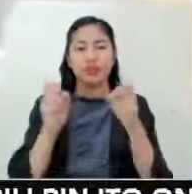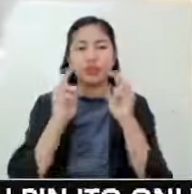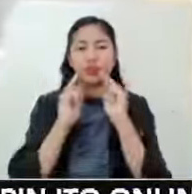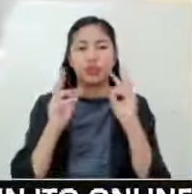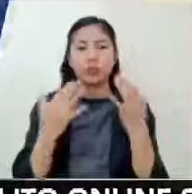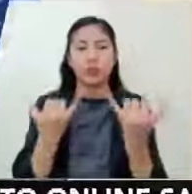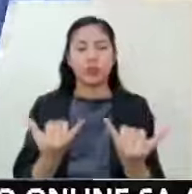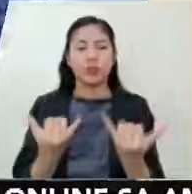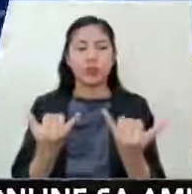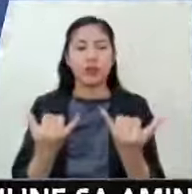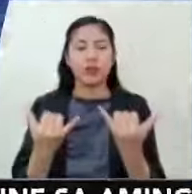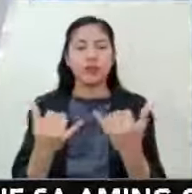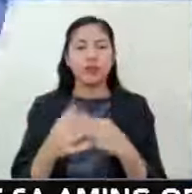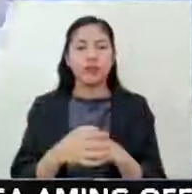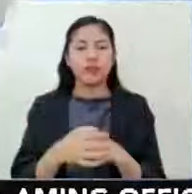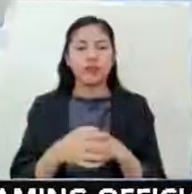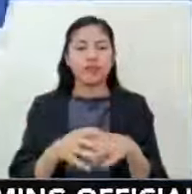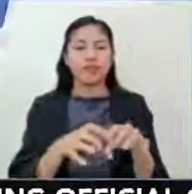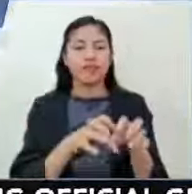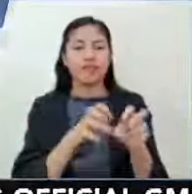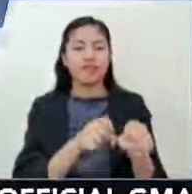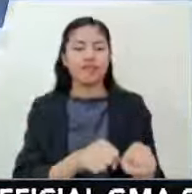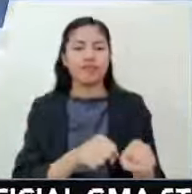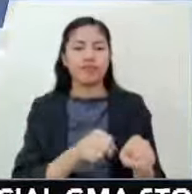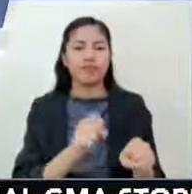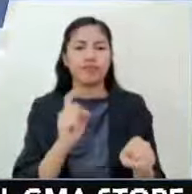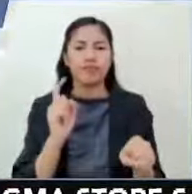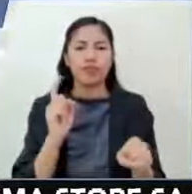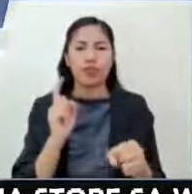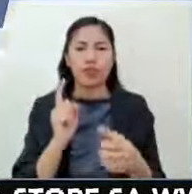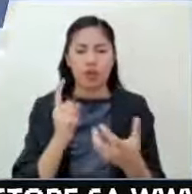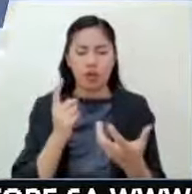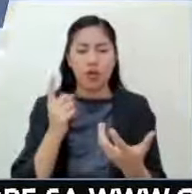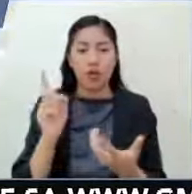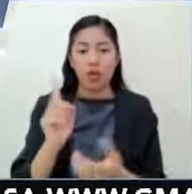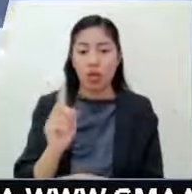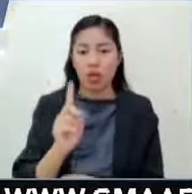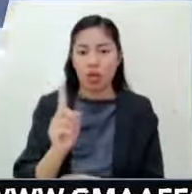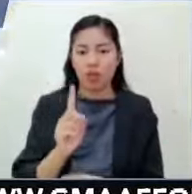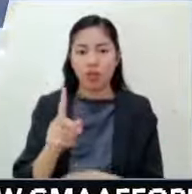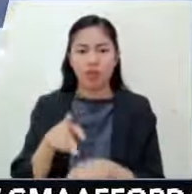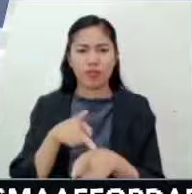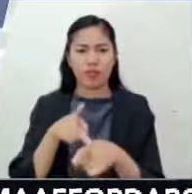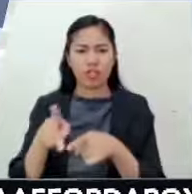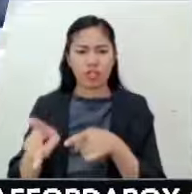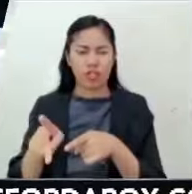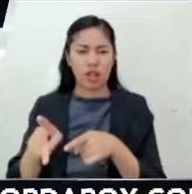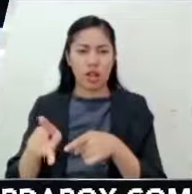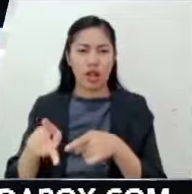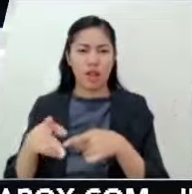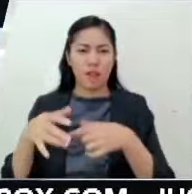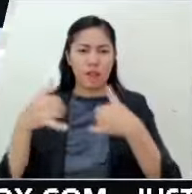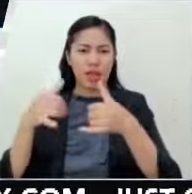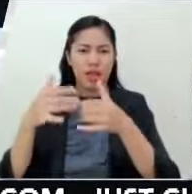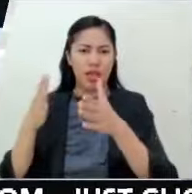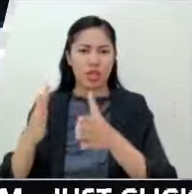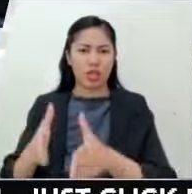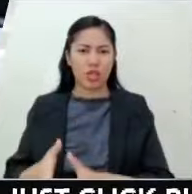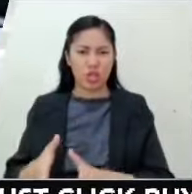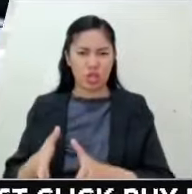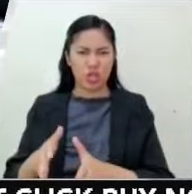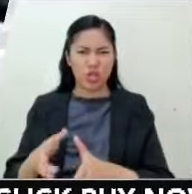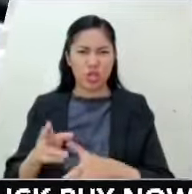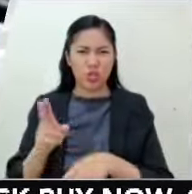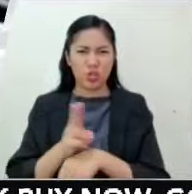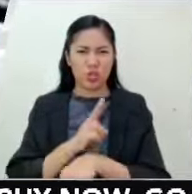Nahuli ng mga tauhan ng Special Action and Intelligence Committee for Transportation ang isang professional basketball player na dumaan sa EDSA Busway. Ayon